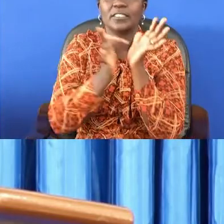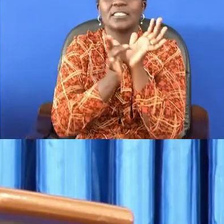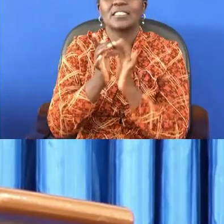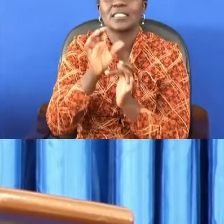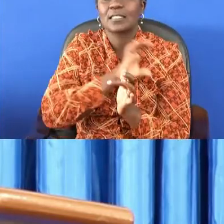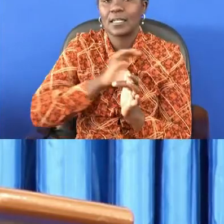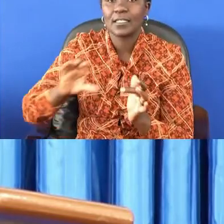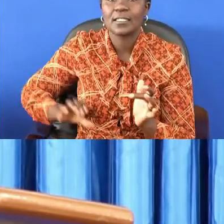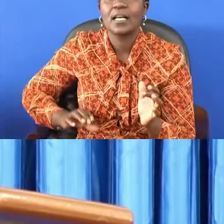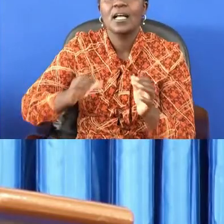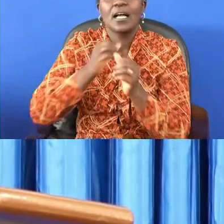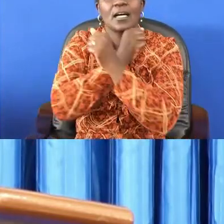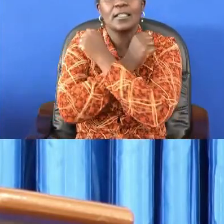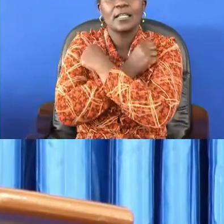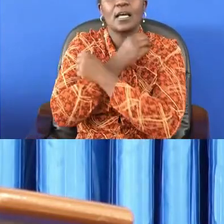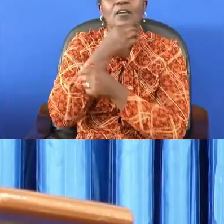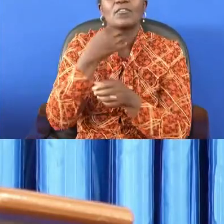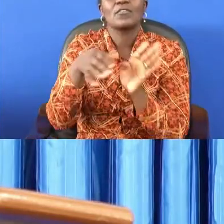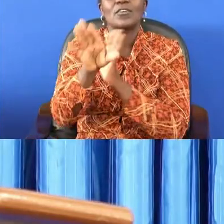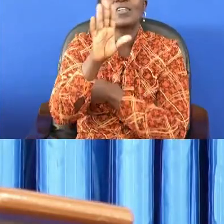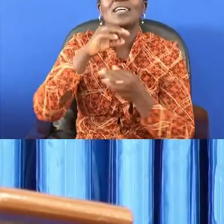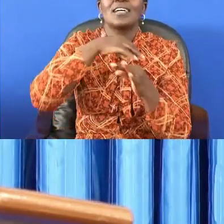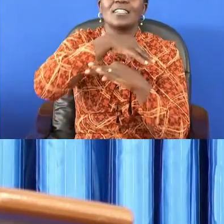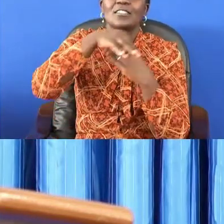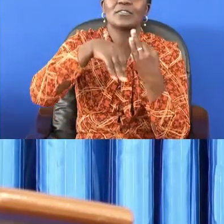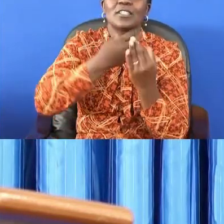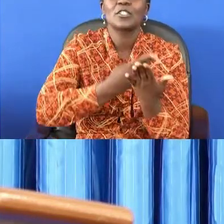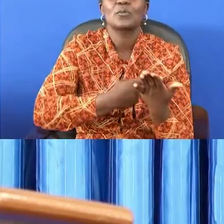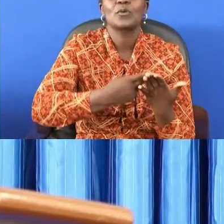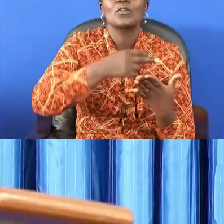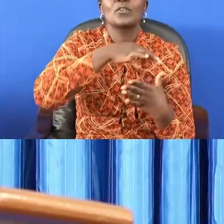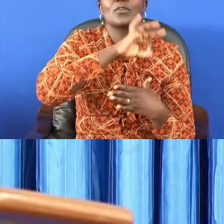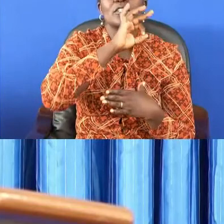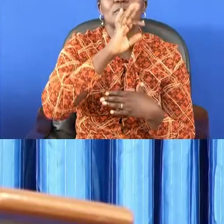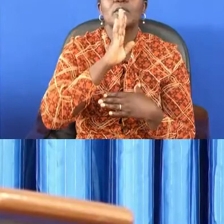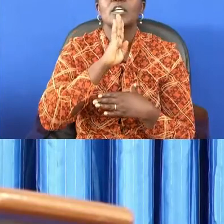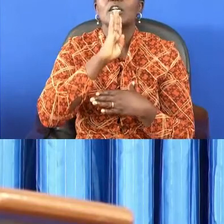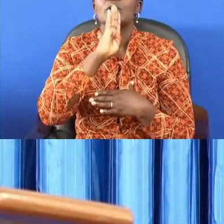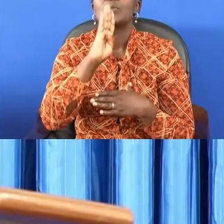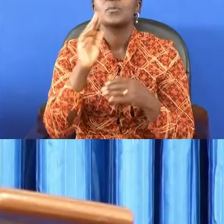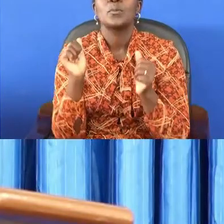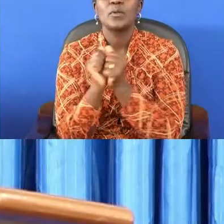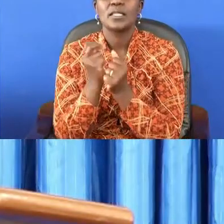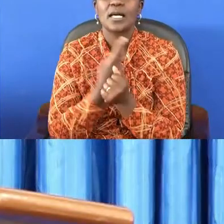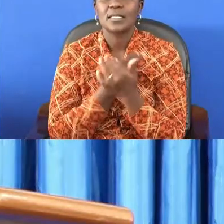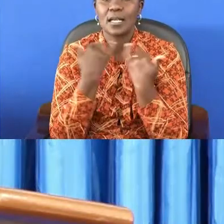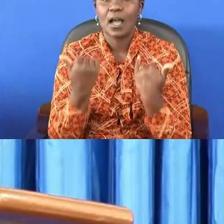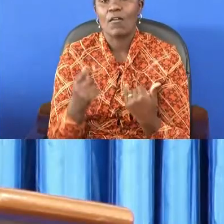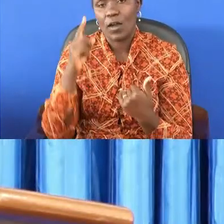our Lord Jesus Christ, love of God, and the fellowship of the Holy Spirit